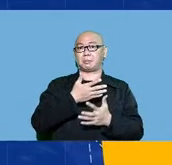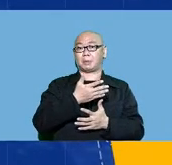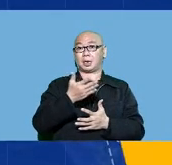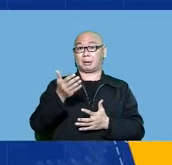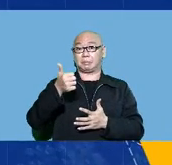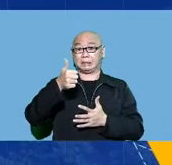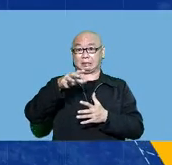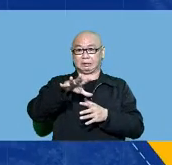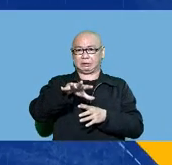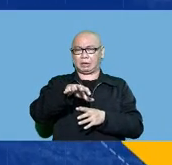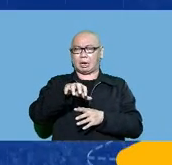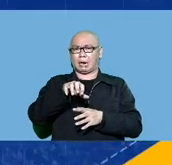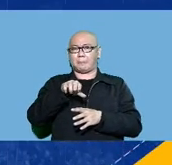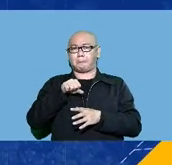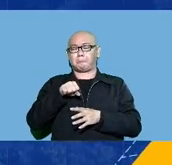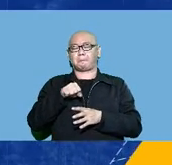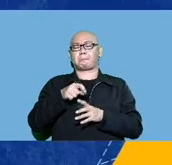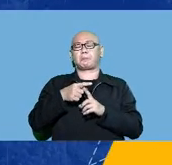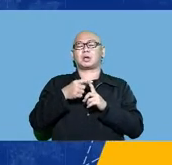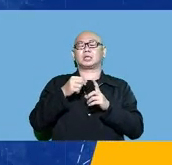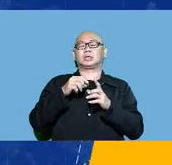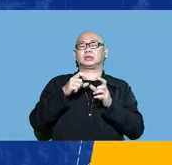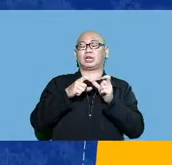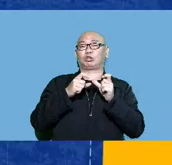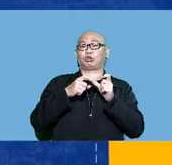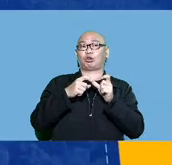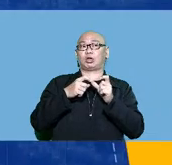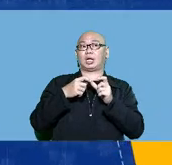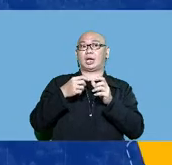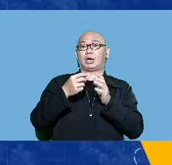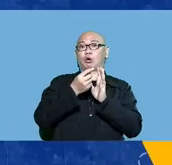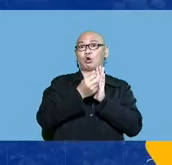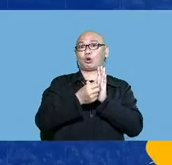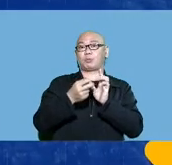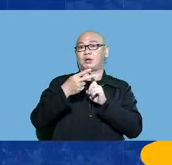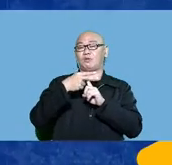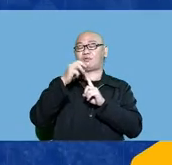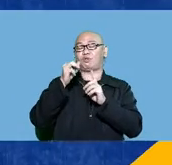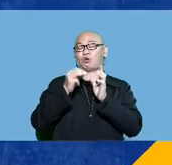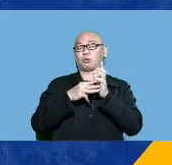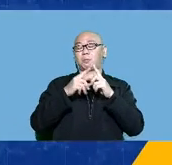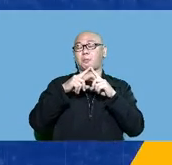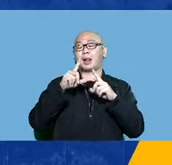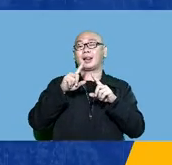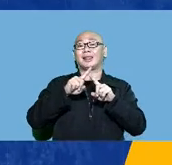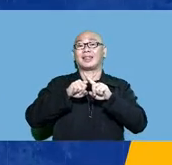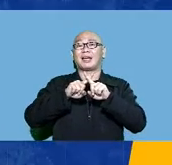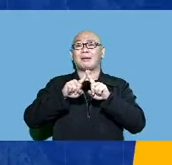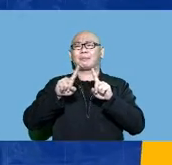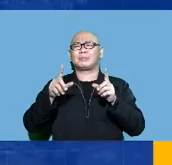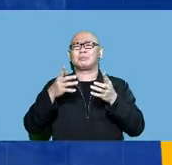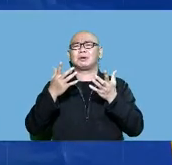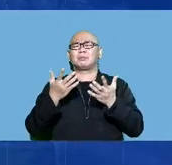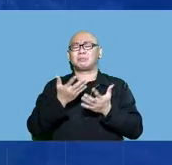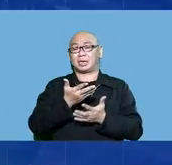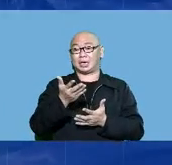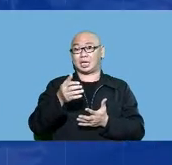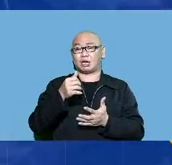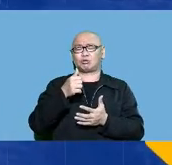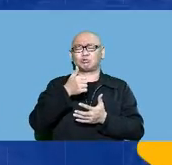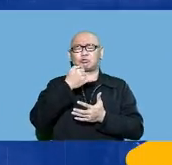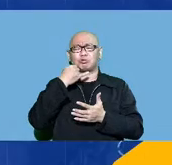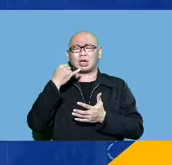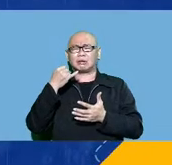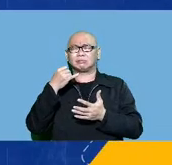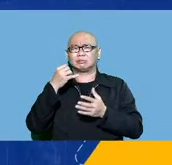bisa diserap oleh sektor ekonomi informal. Namun, bagi mereka yang kurang terdidik